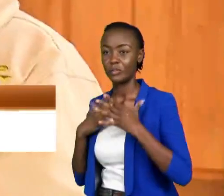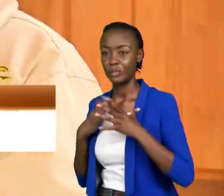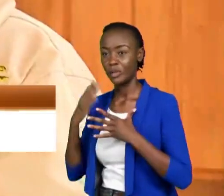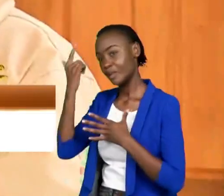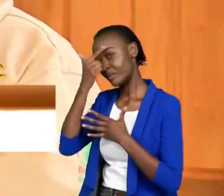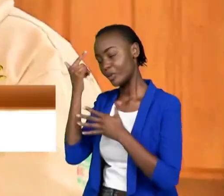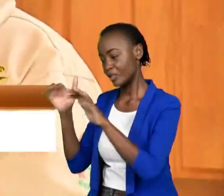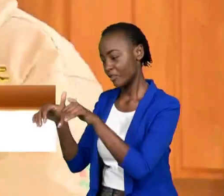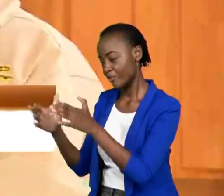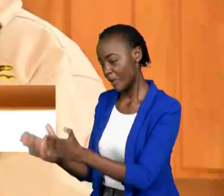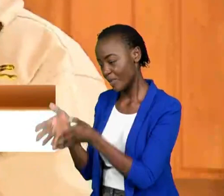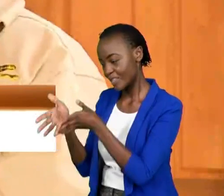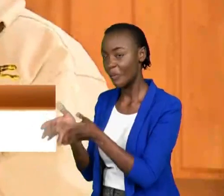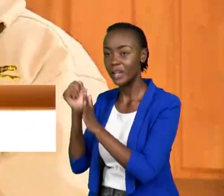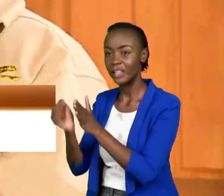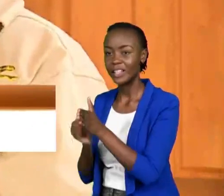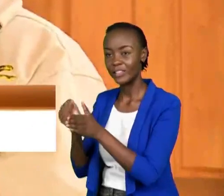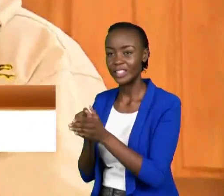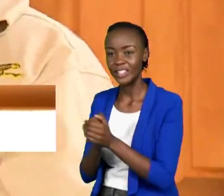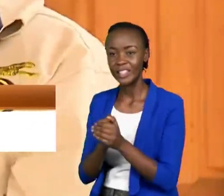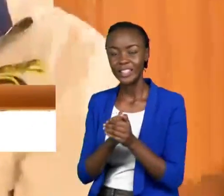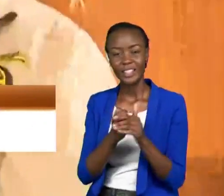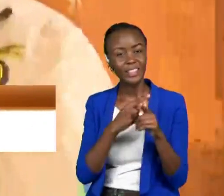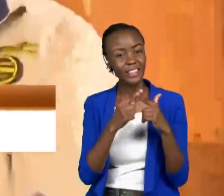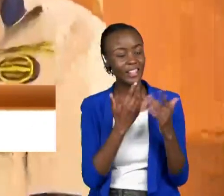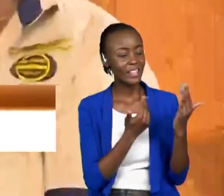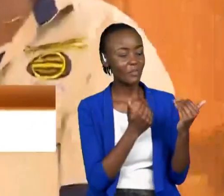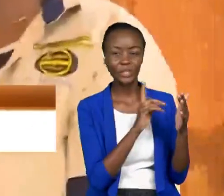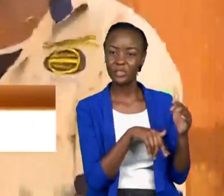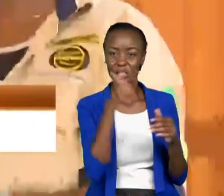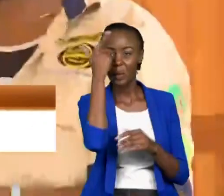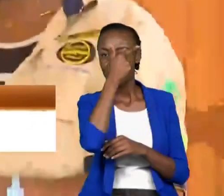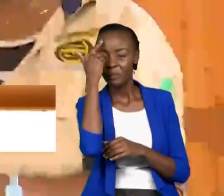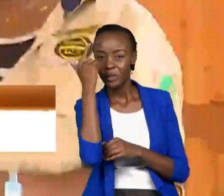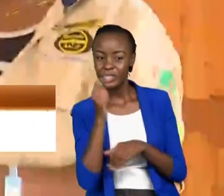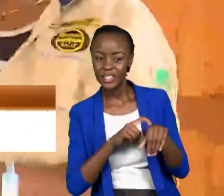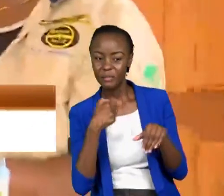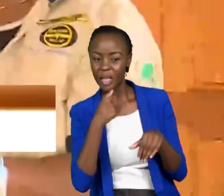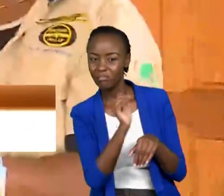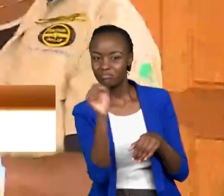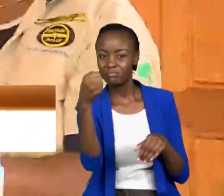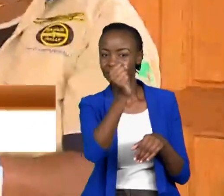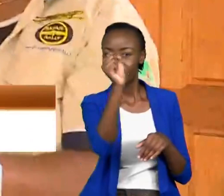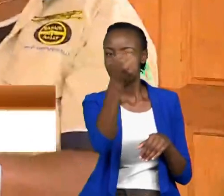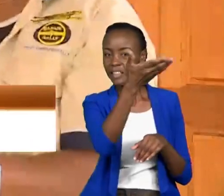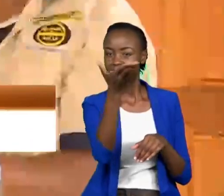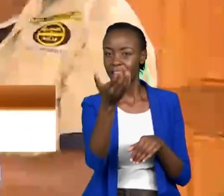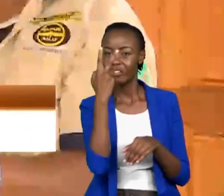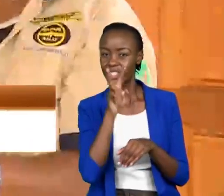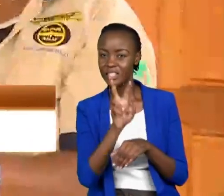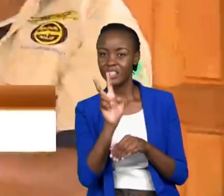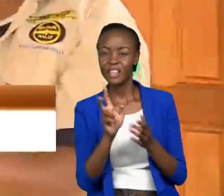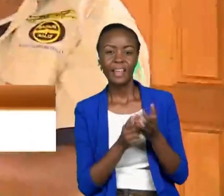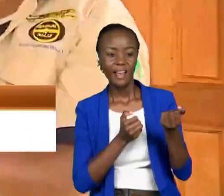the farmers in Naivasha. Kwa hivyo tutarajie yepi? Kwa sababu madereva nilipokuwa tukitembea tu pale na mpiga picha wangu, tumeona